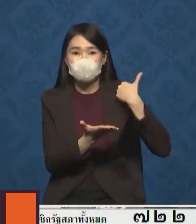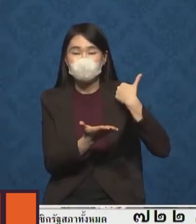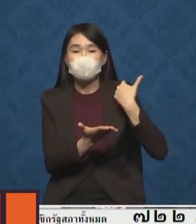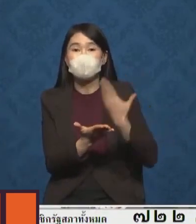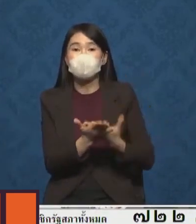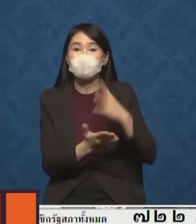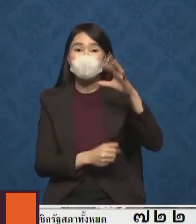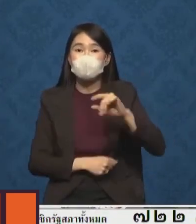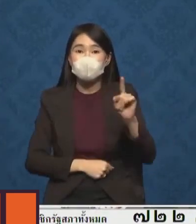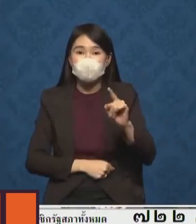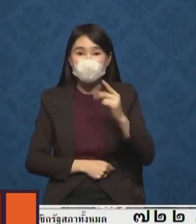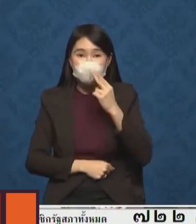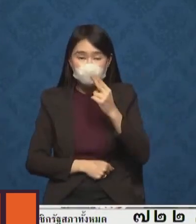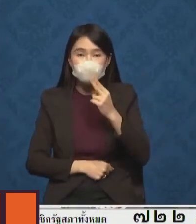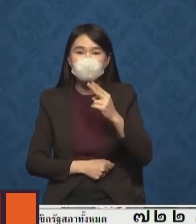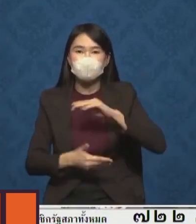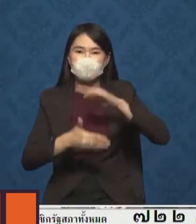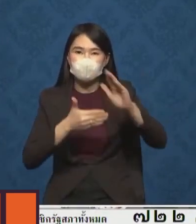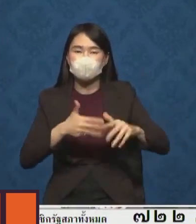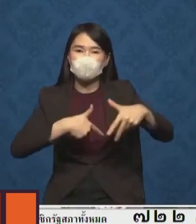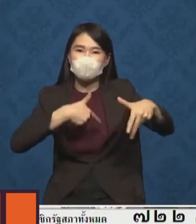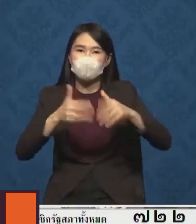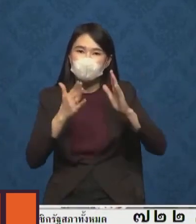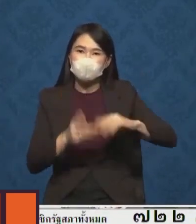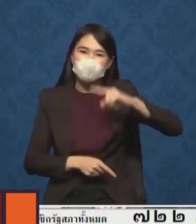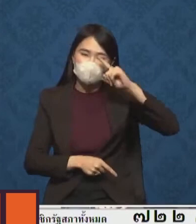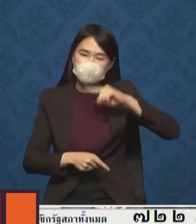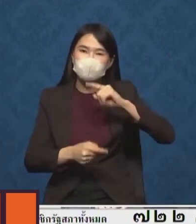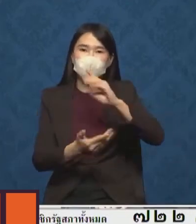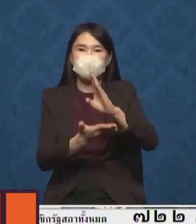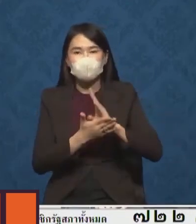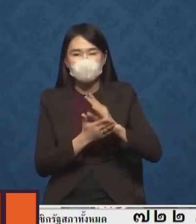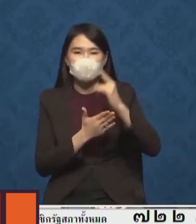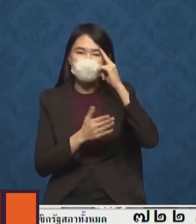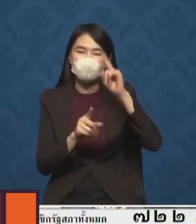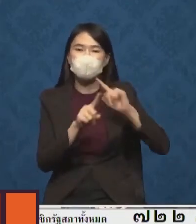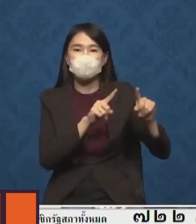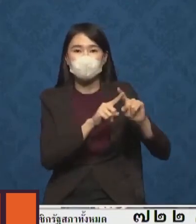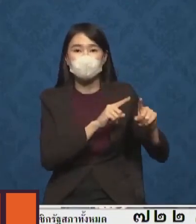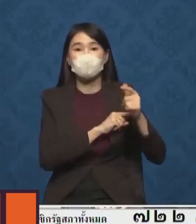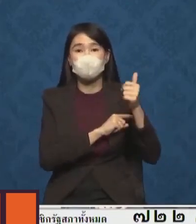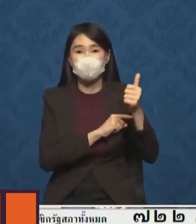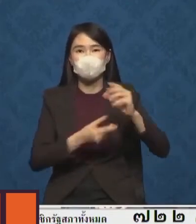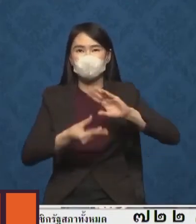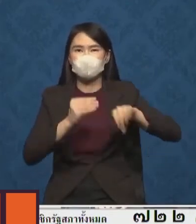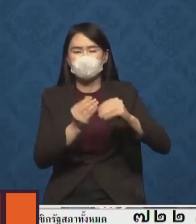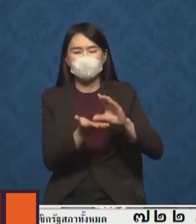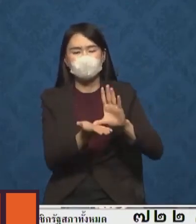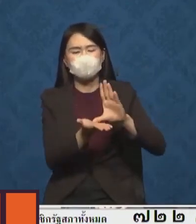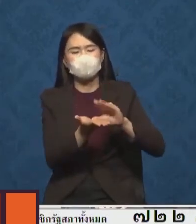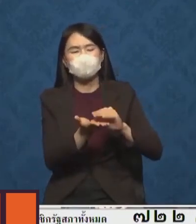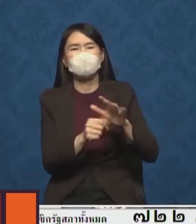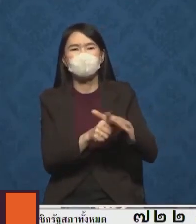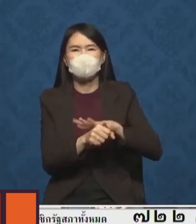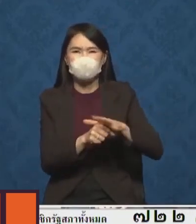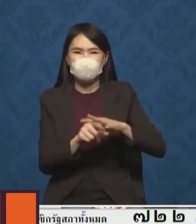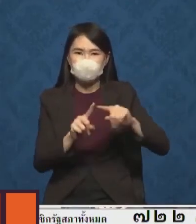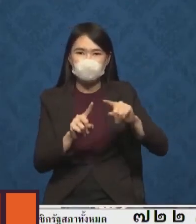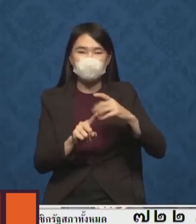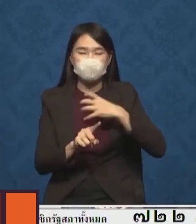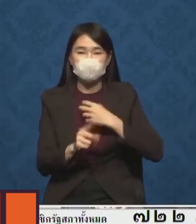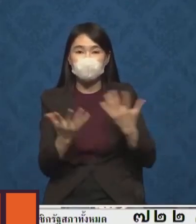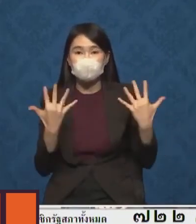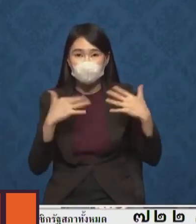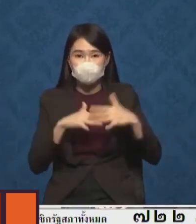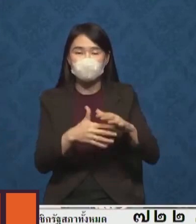ที่ได้มาจากพี่น้ประชาชนเป็เงินทได้มาจากการระดมต่างตัเลขไม่มากครับแต่มาสะท้อนถการมีส่วรว